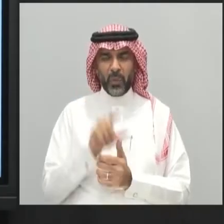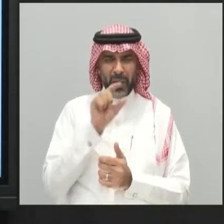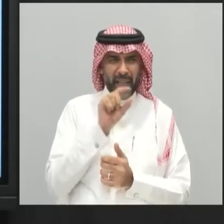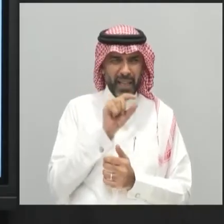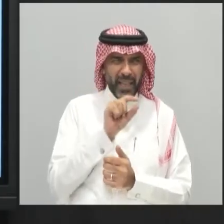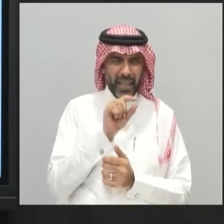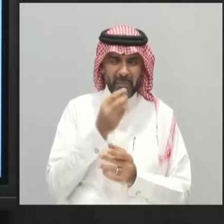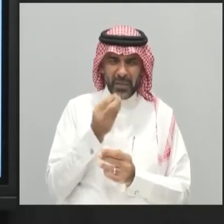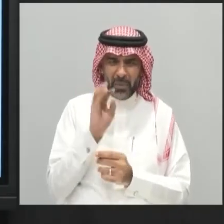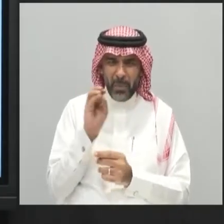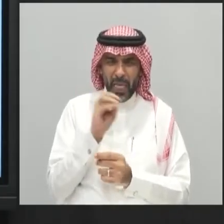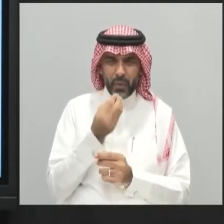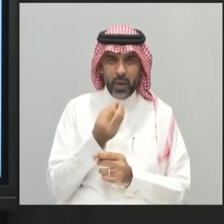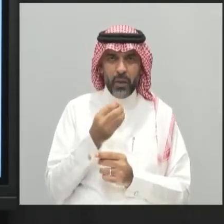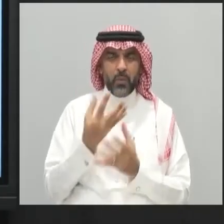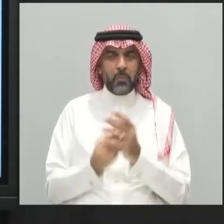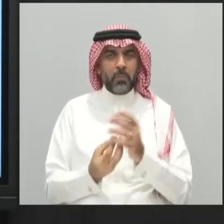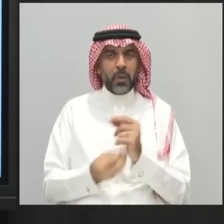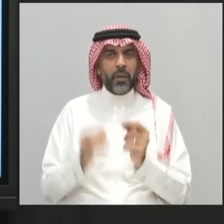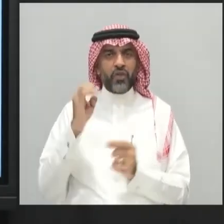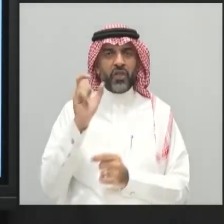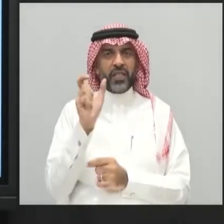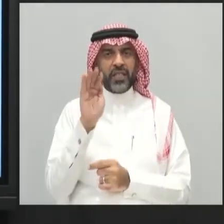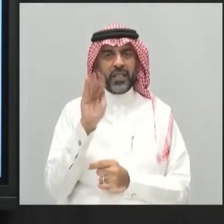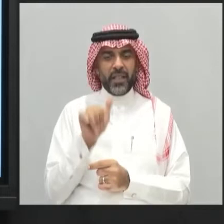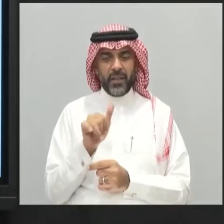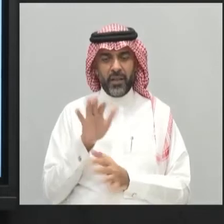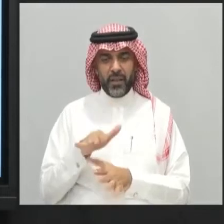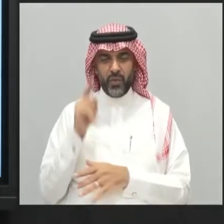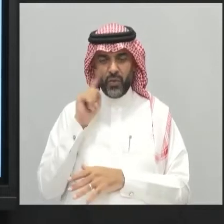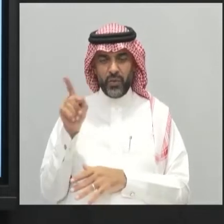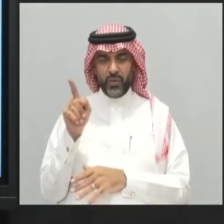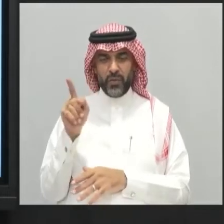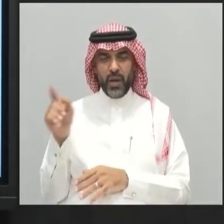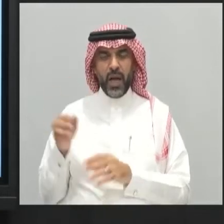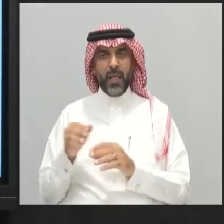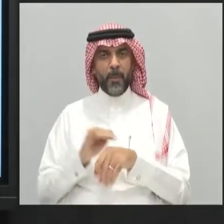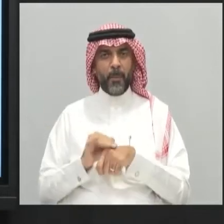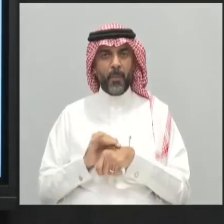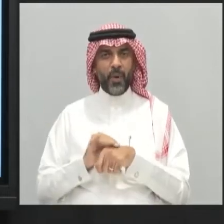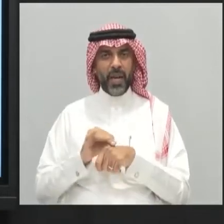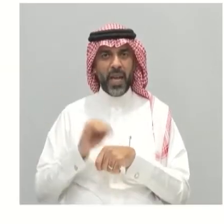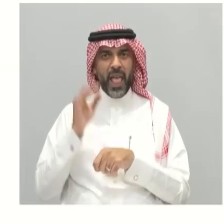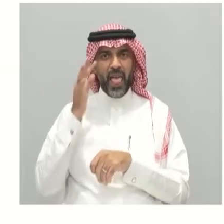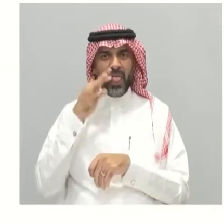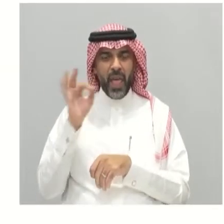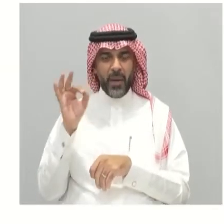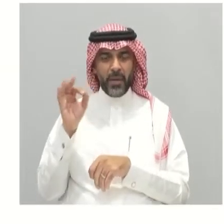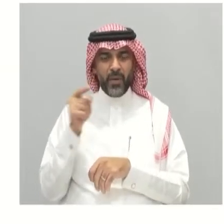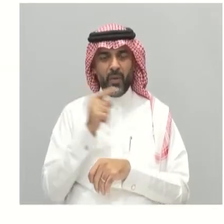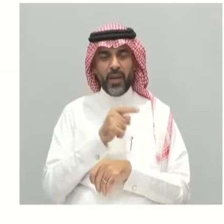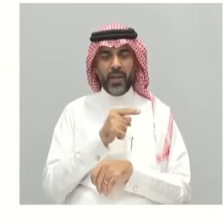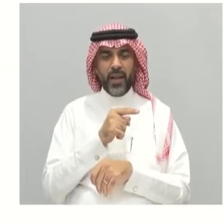منها فقط يتكاثر ماذا جنسيا هنا ايضا كما نلاحظ الطحالب البنيه الذهبيه وهنا